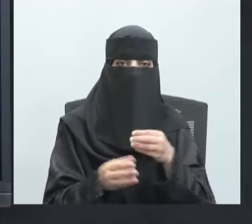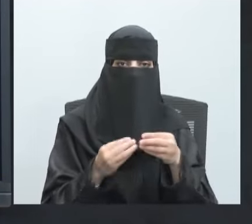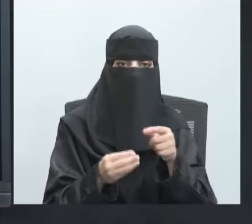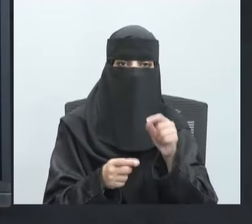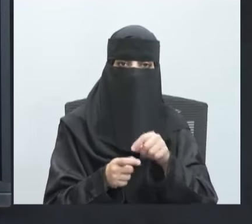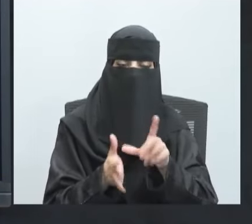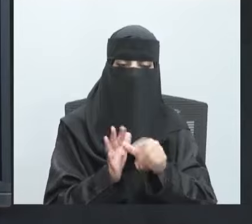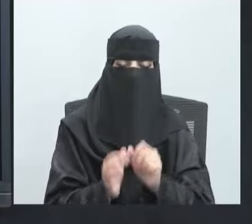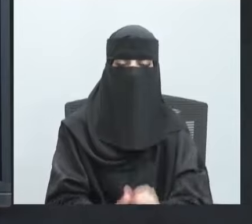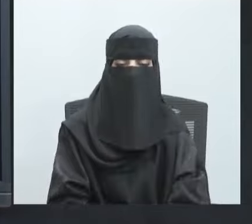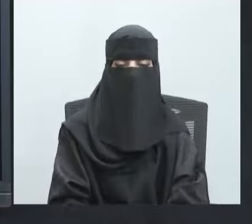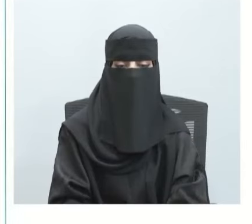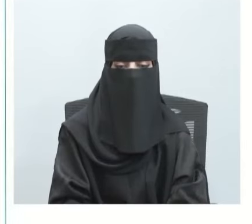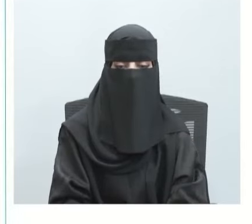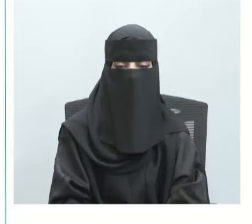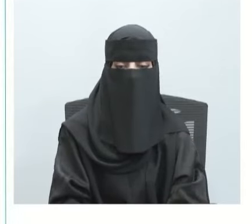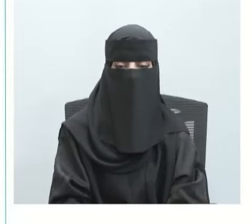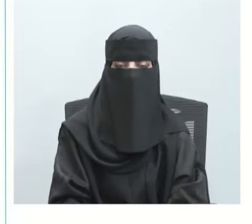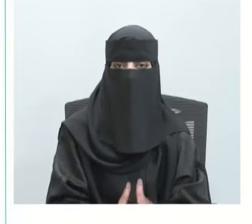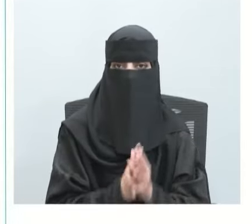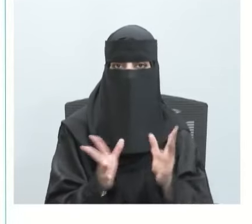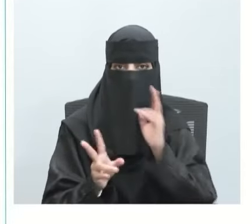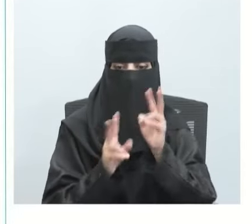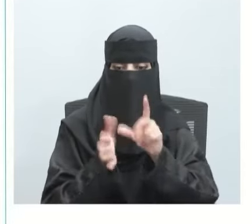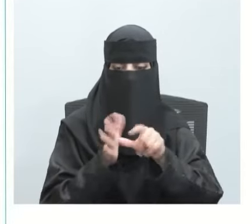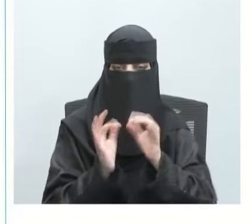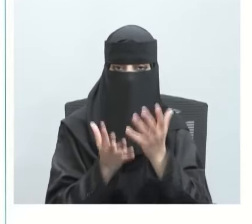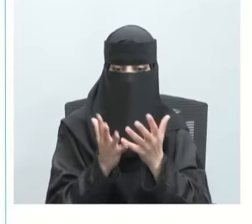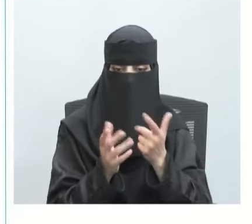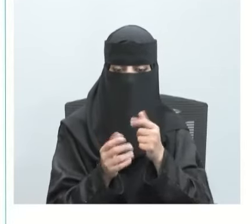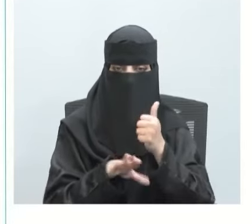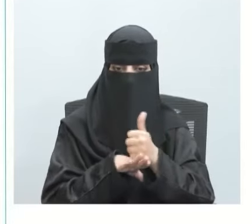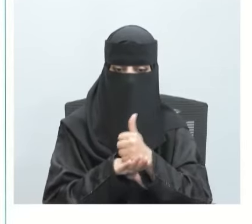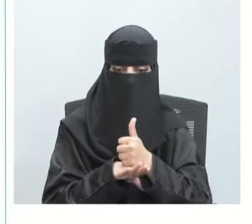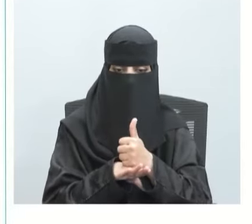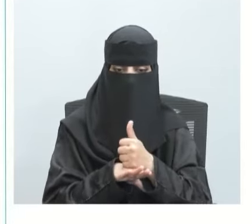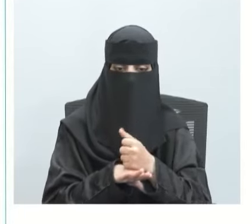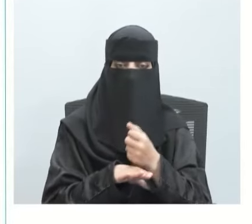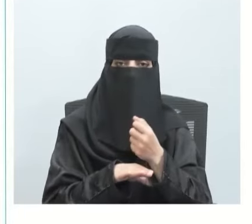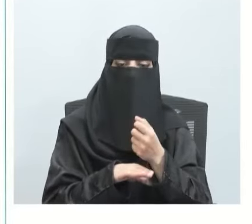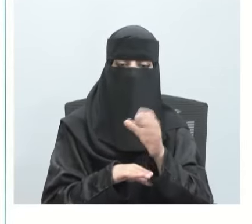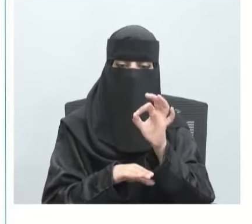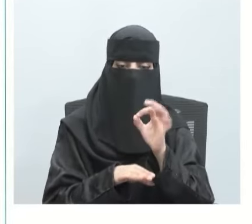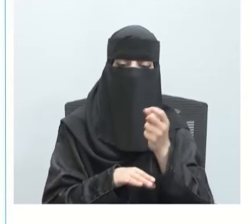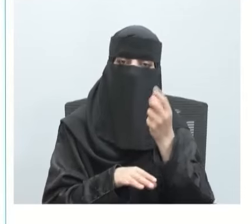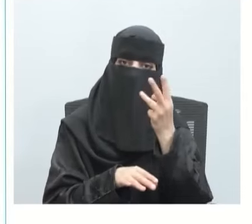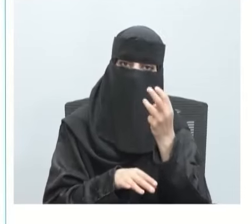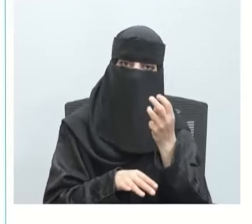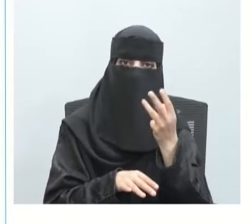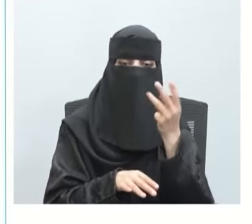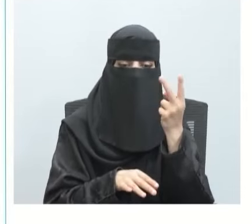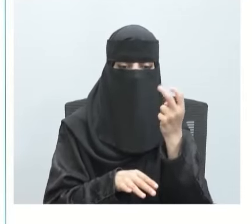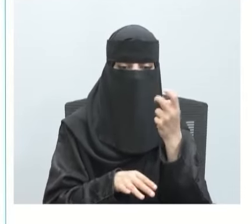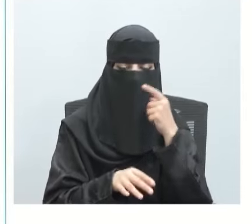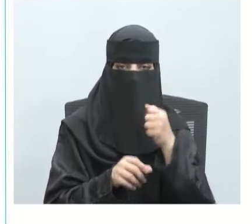في تلك الخطه غالبا ما يتم اعداد الميزانيه على اساس نسبه 30 او 50 30 20